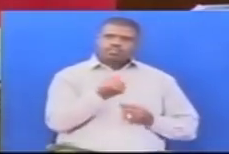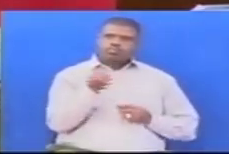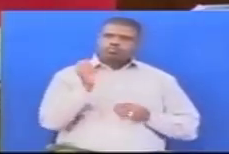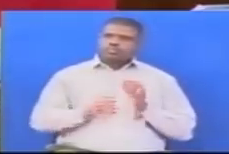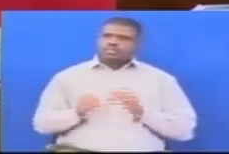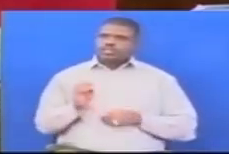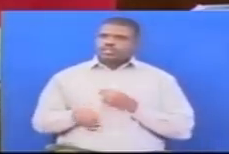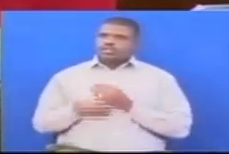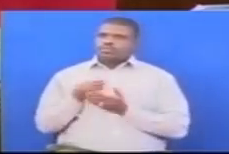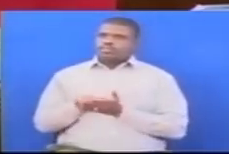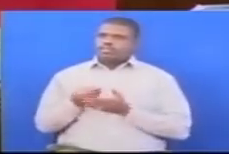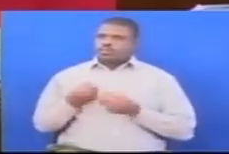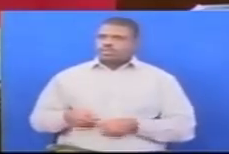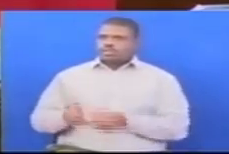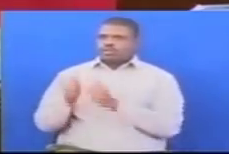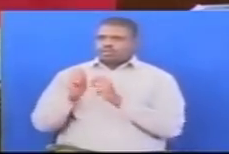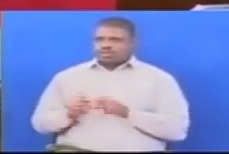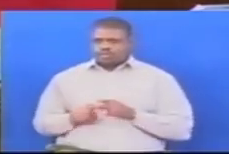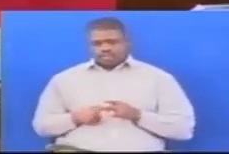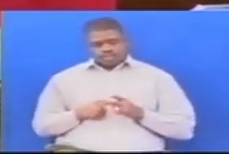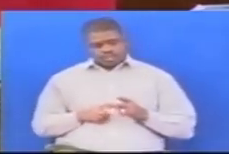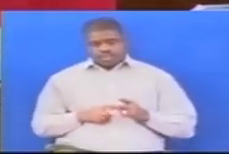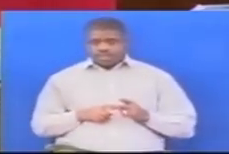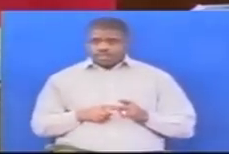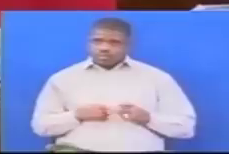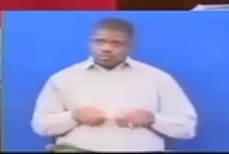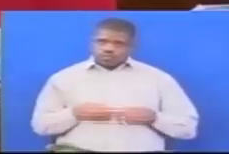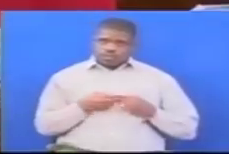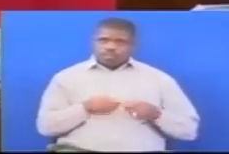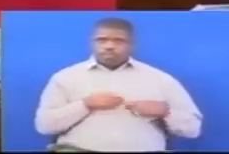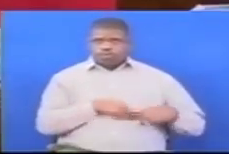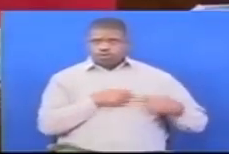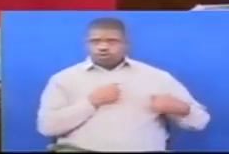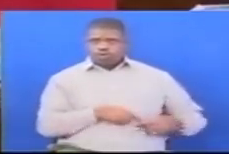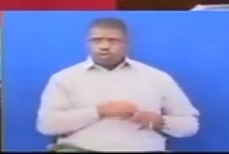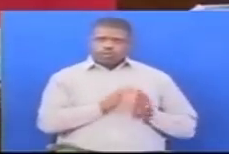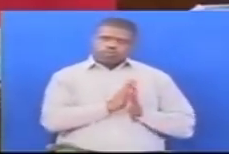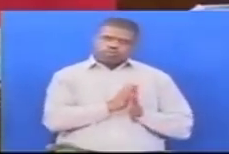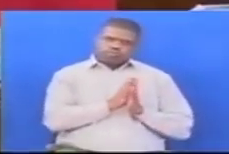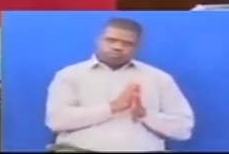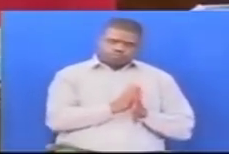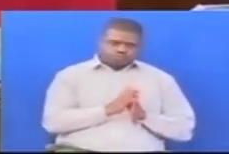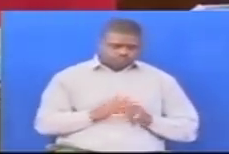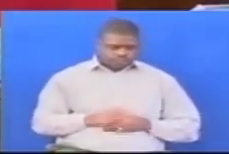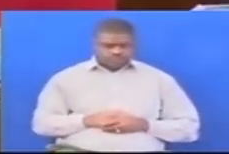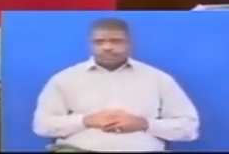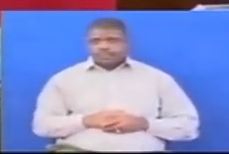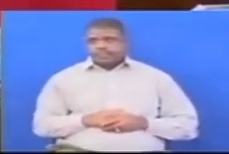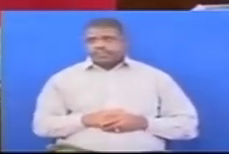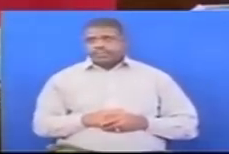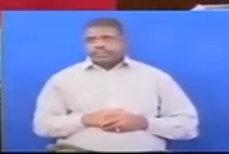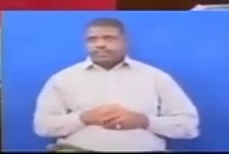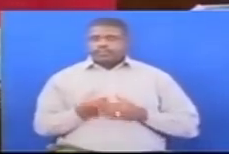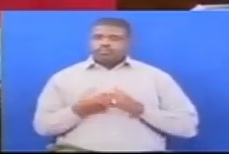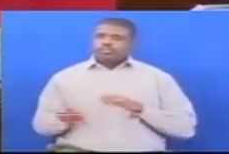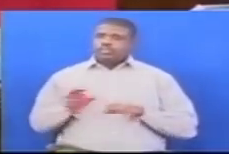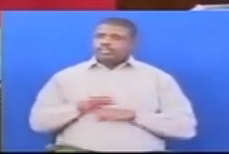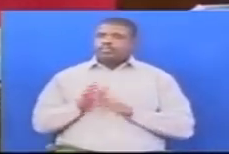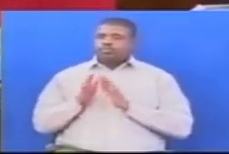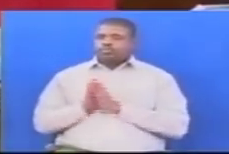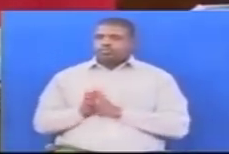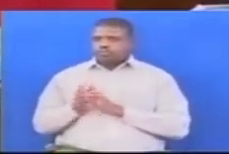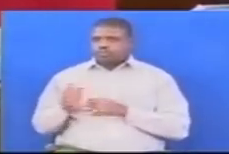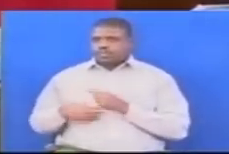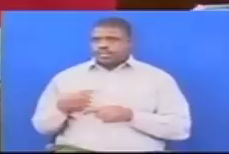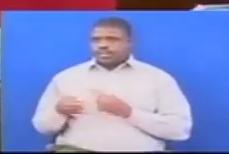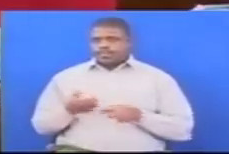kuchangia pesa nyi wenyewe, lakini pia kwa kuwatia moyo, ninawashukuruni sana. Mheshimiwa mwenyekiti, pia nishukuru miradi